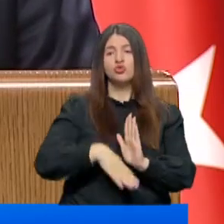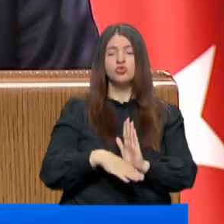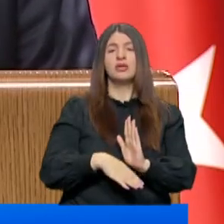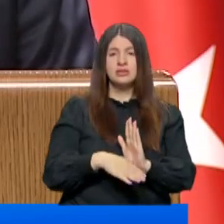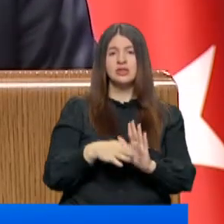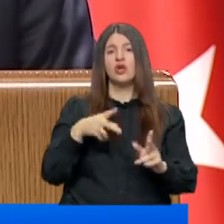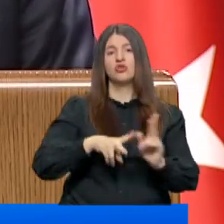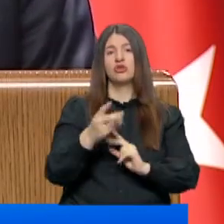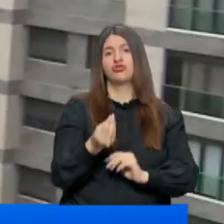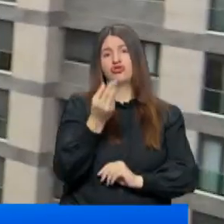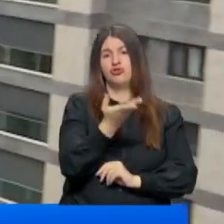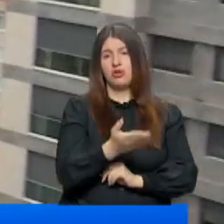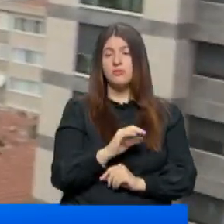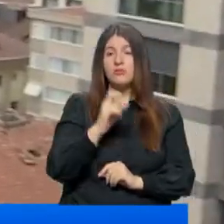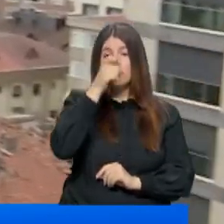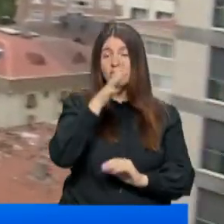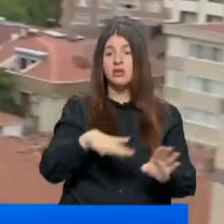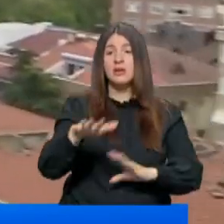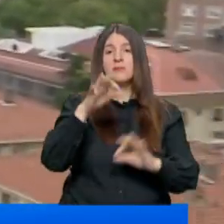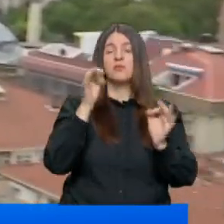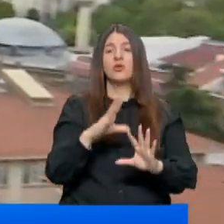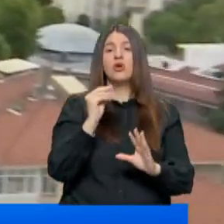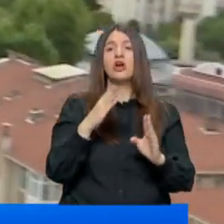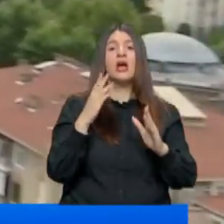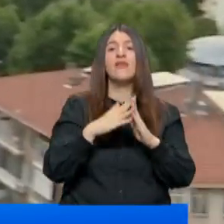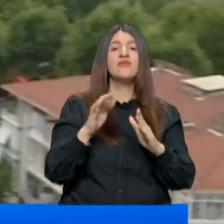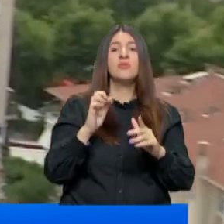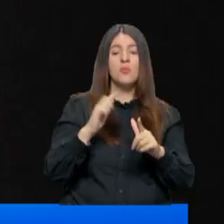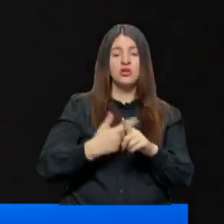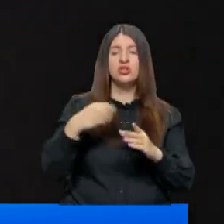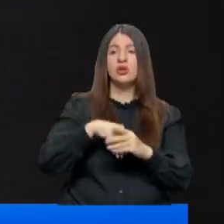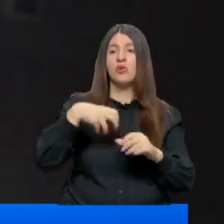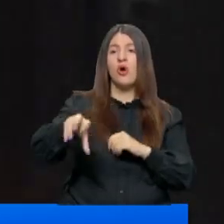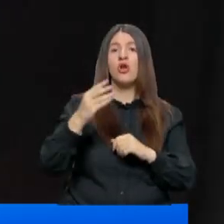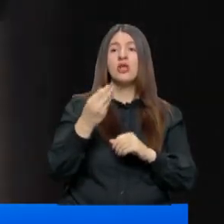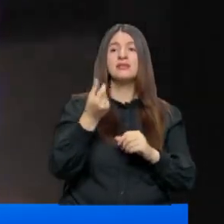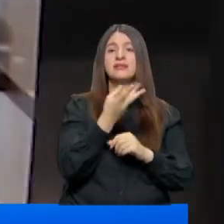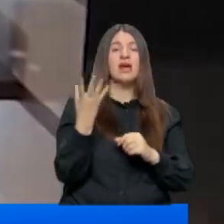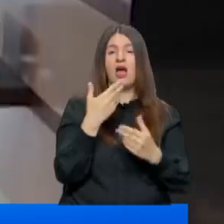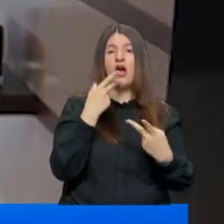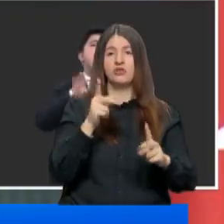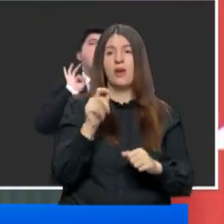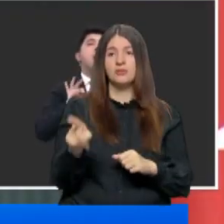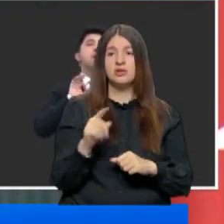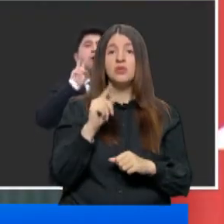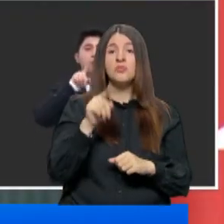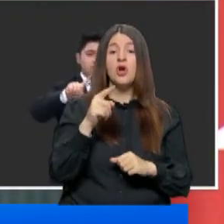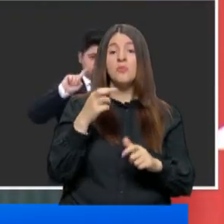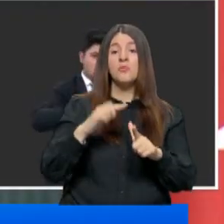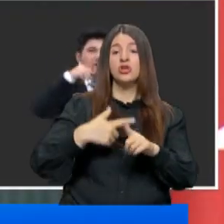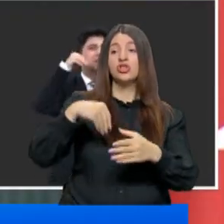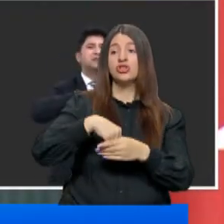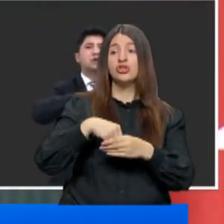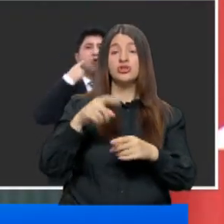düşmesine yol açacaktır. Türkiye genelinde başlatılacak konut projesi için ayrılan özel kontenjanı da paylaştı Erdoğan. Bu projede